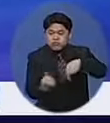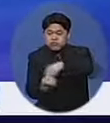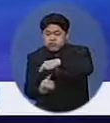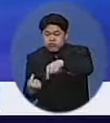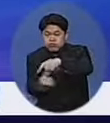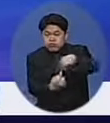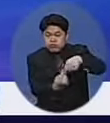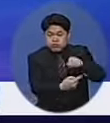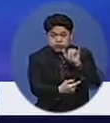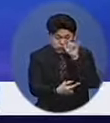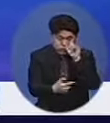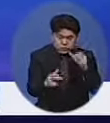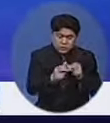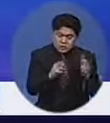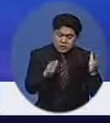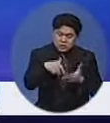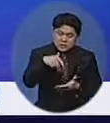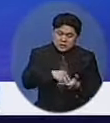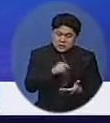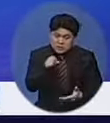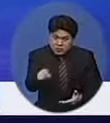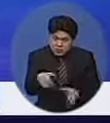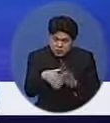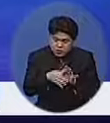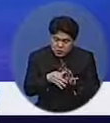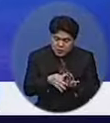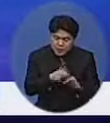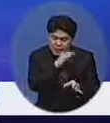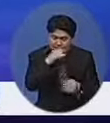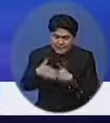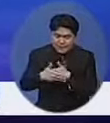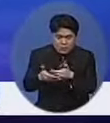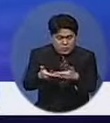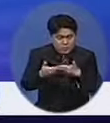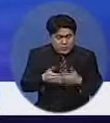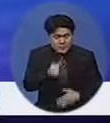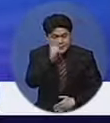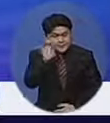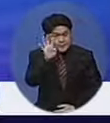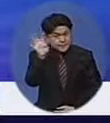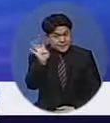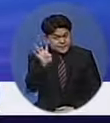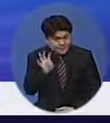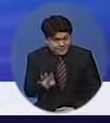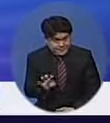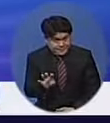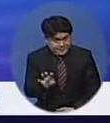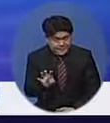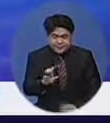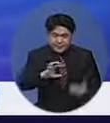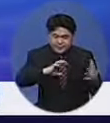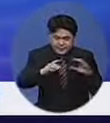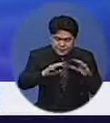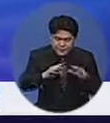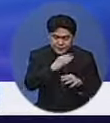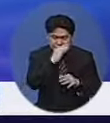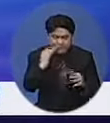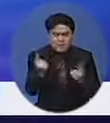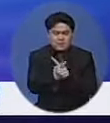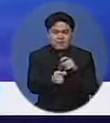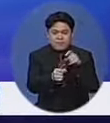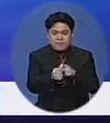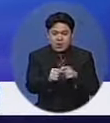있는데요. 장애학생들은 이곳에서 제대로 된 지원을 받고 있다고 생각할까요? 이를 논의하고 바로잡기